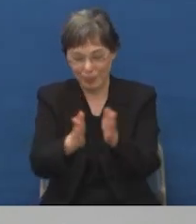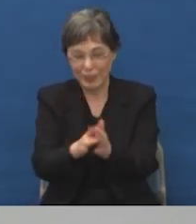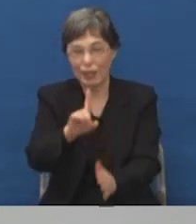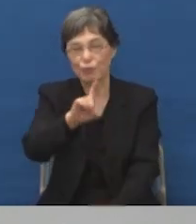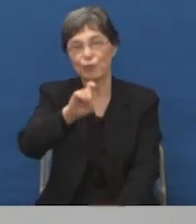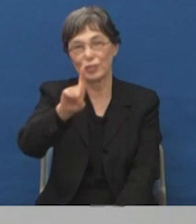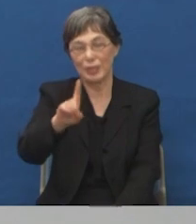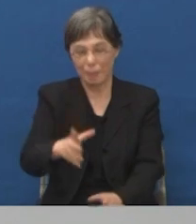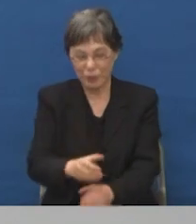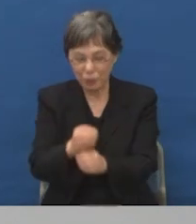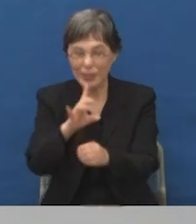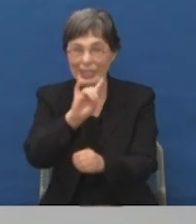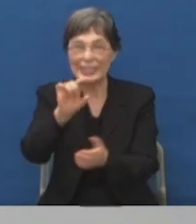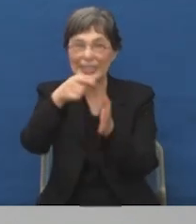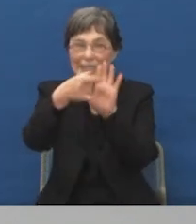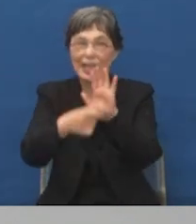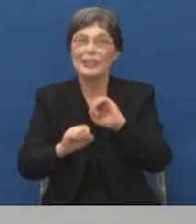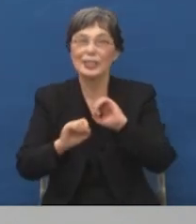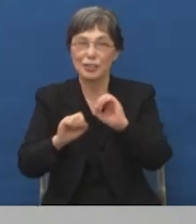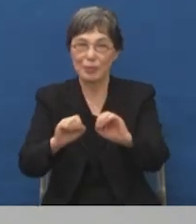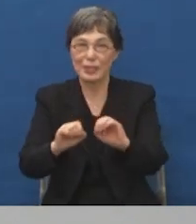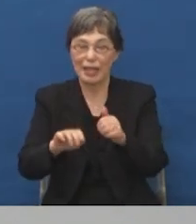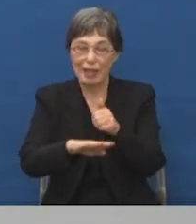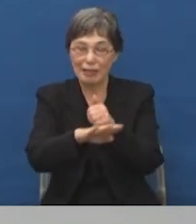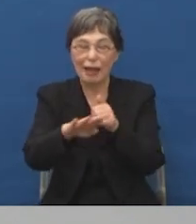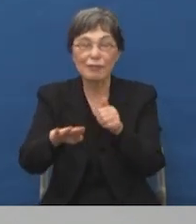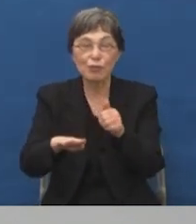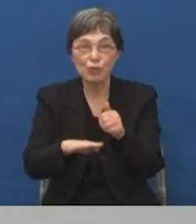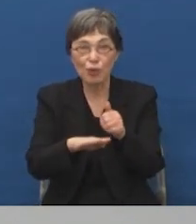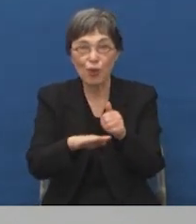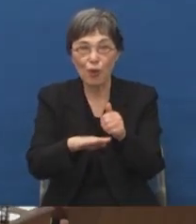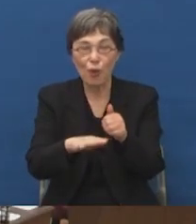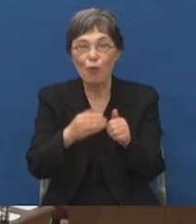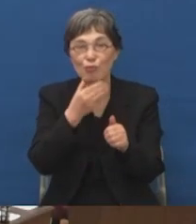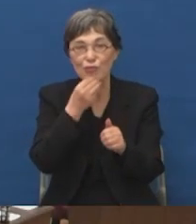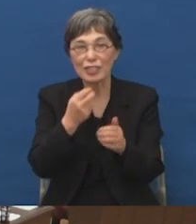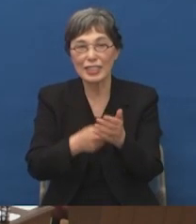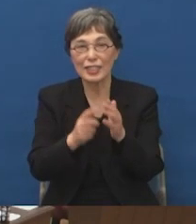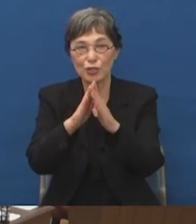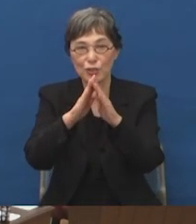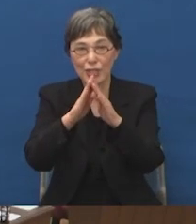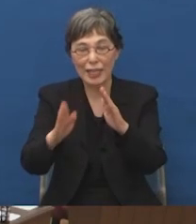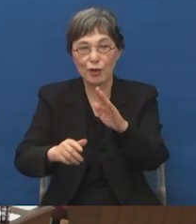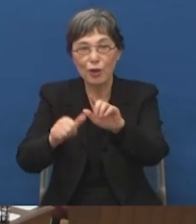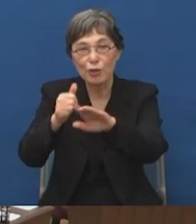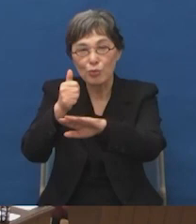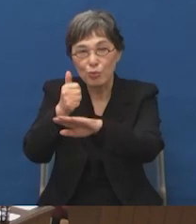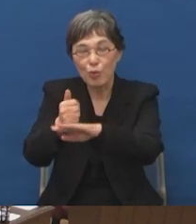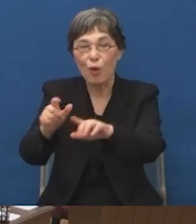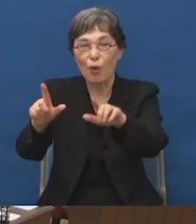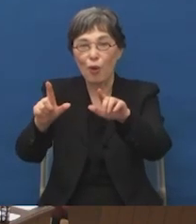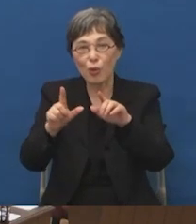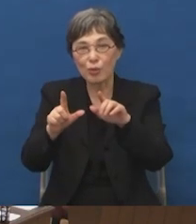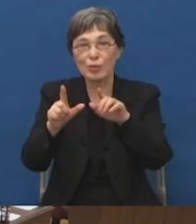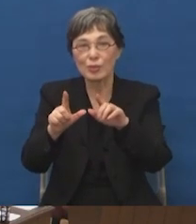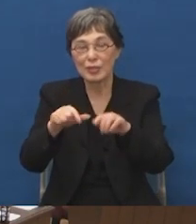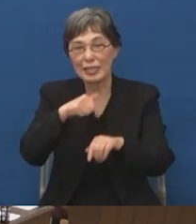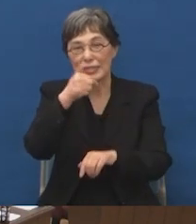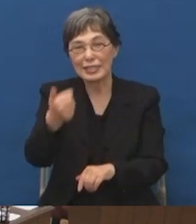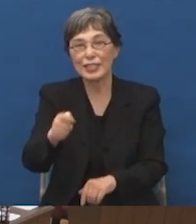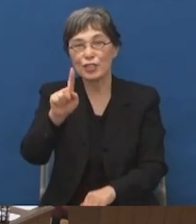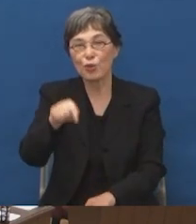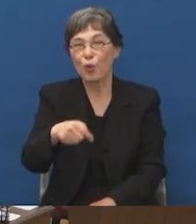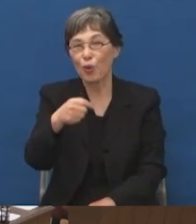一括議題といたします。環境福祉委員長の報告を求めます。環境福祉委員長、西野幸子議